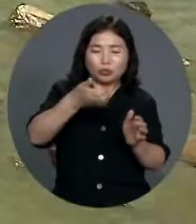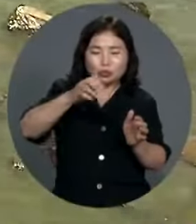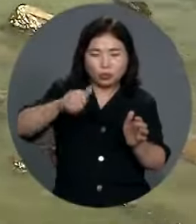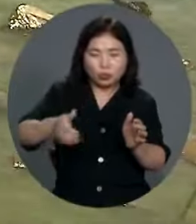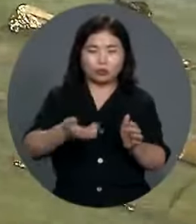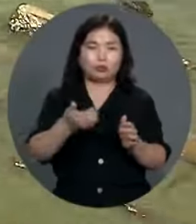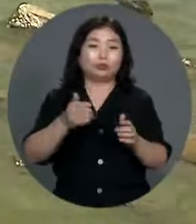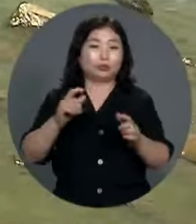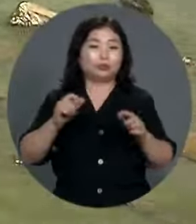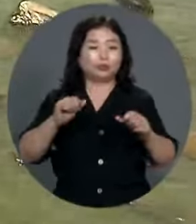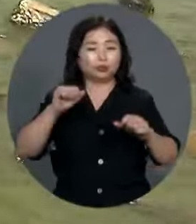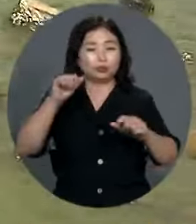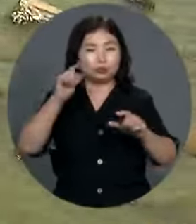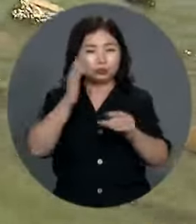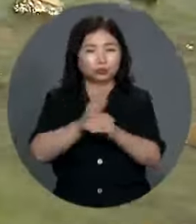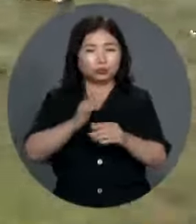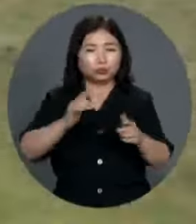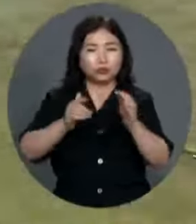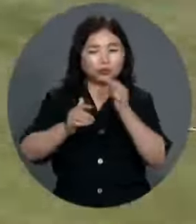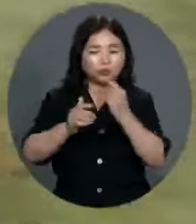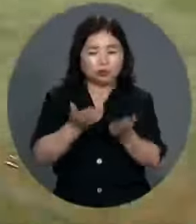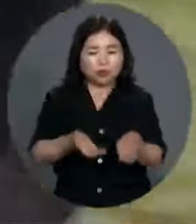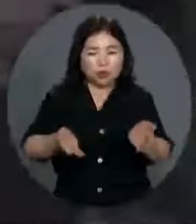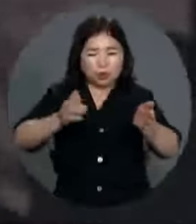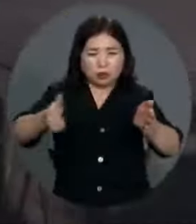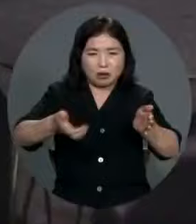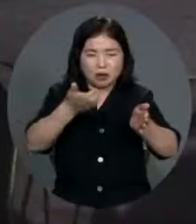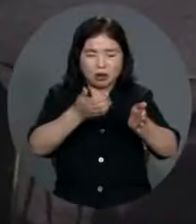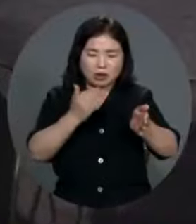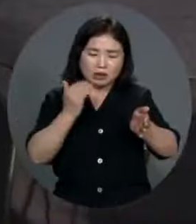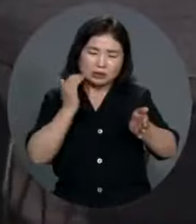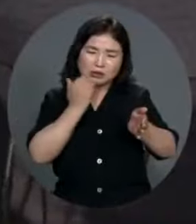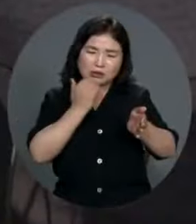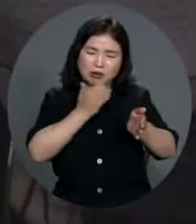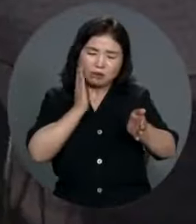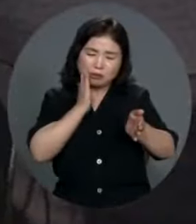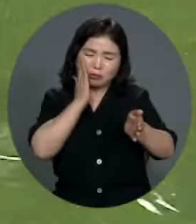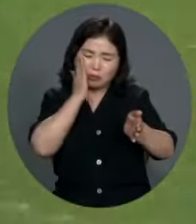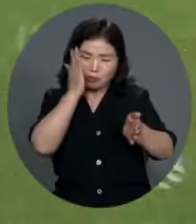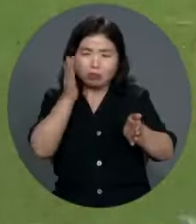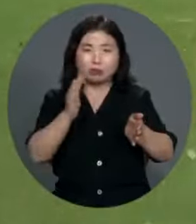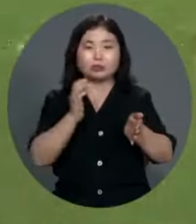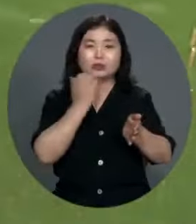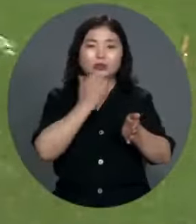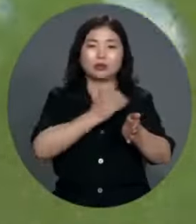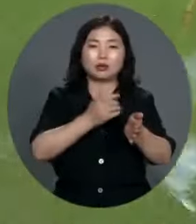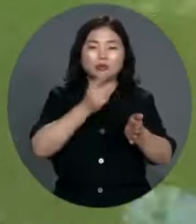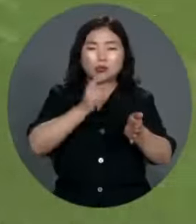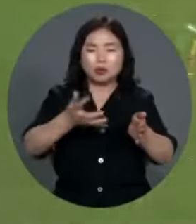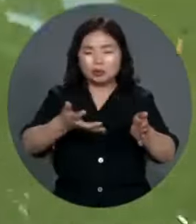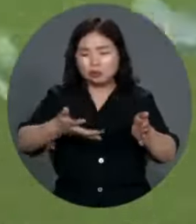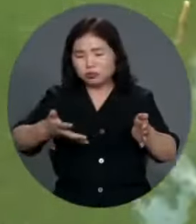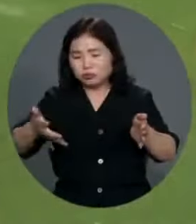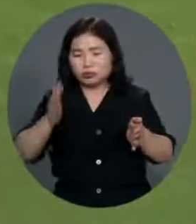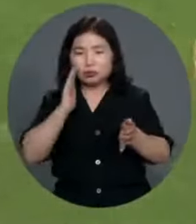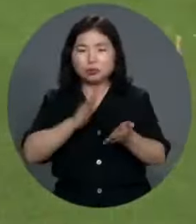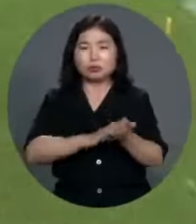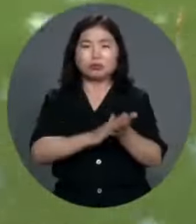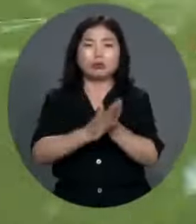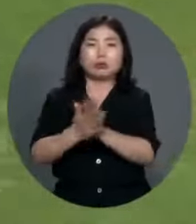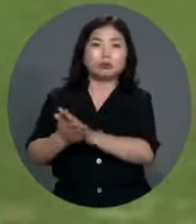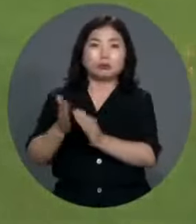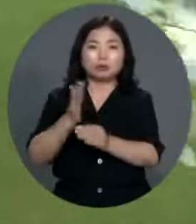채집하고 있습니다. 유리그릇에 담긴 낙동강 물은 온통 짙은 녹색입니다. 강변의 물도 녹색으로 변하고